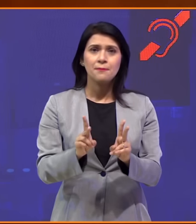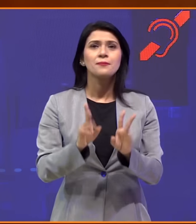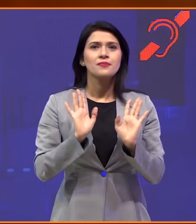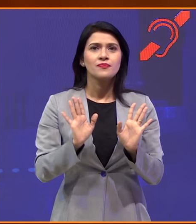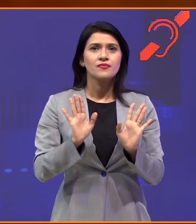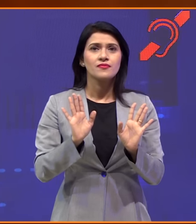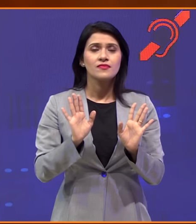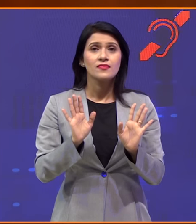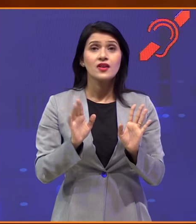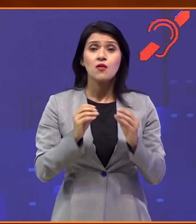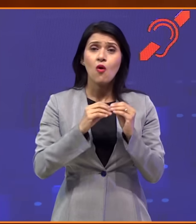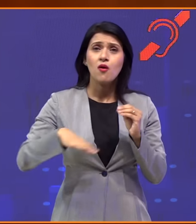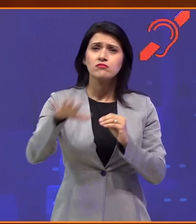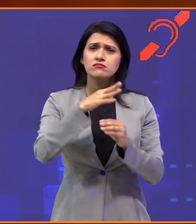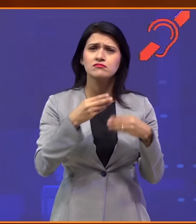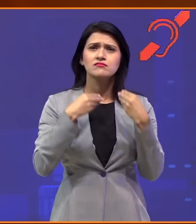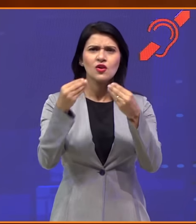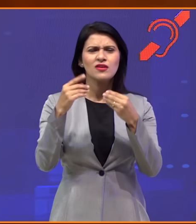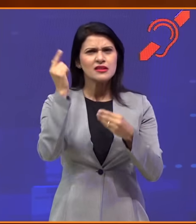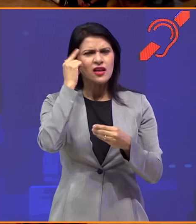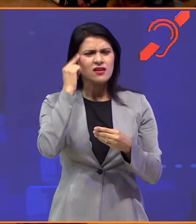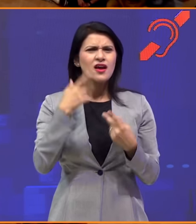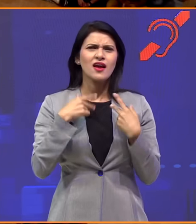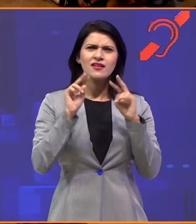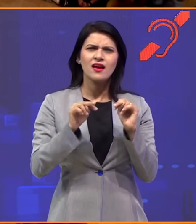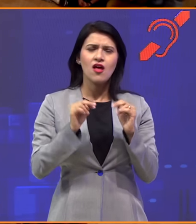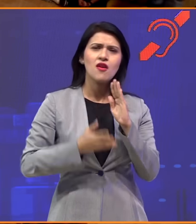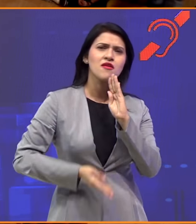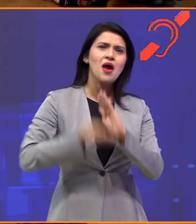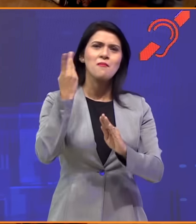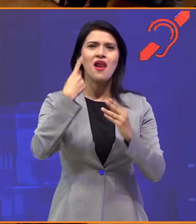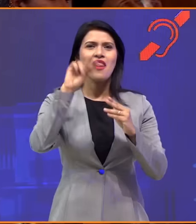कि यह शहर तुमको इतना देगा जो तुमने सोचा भी नहीं